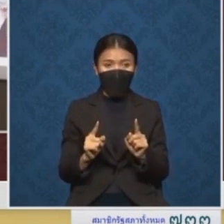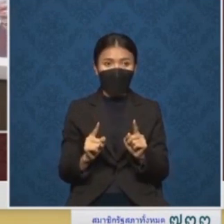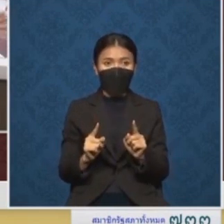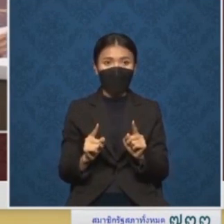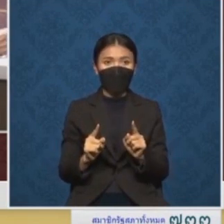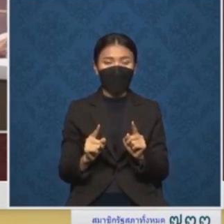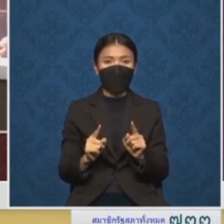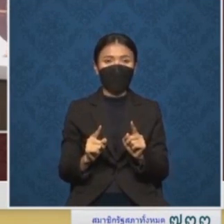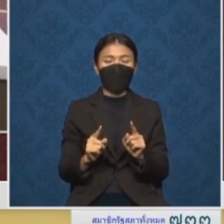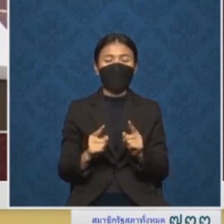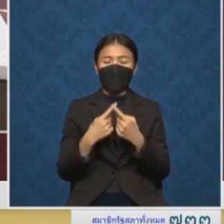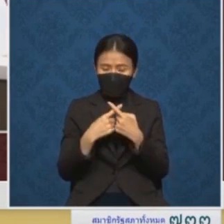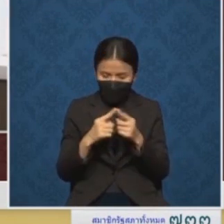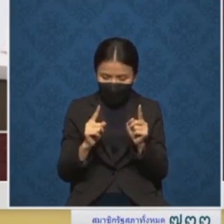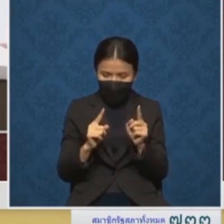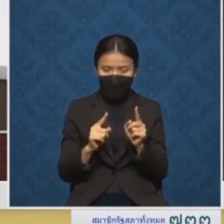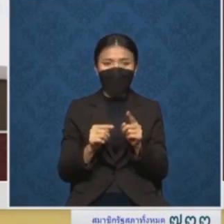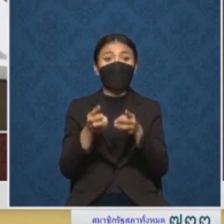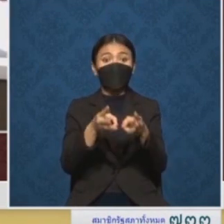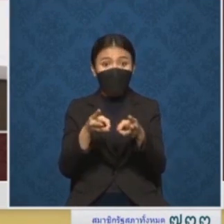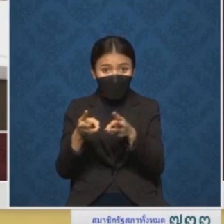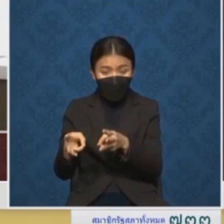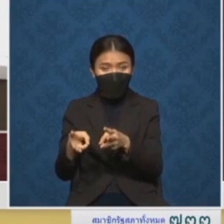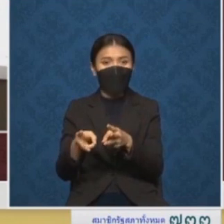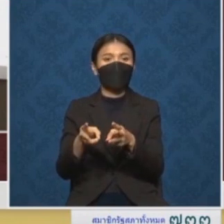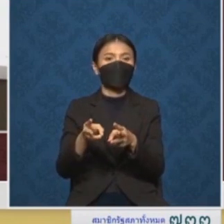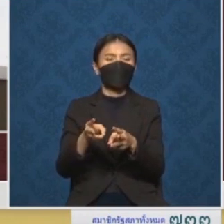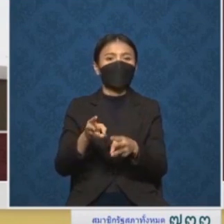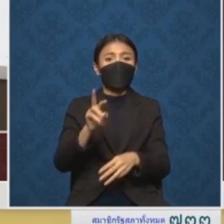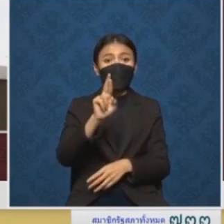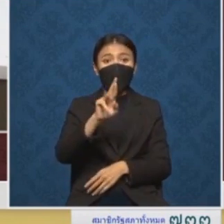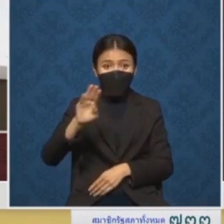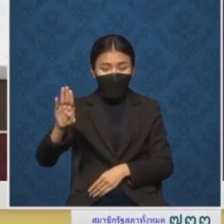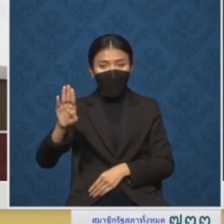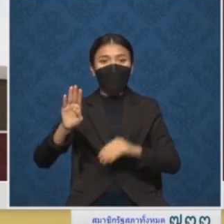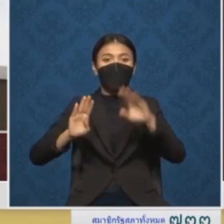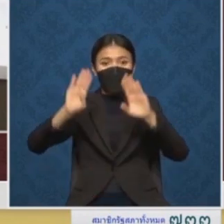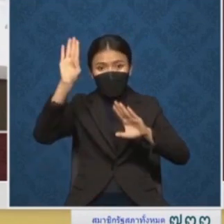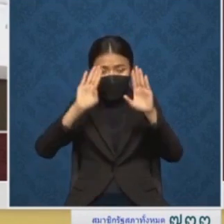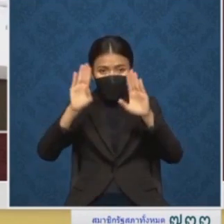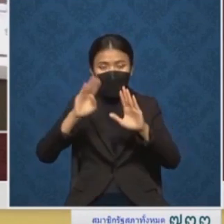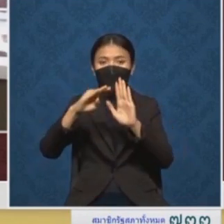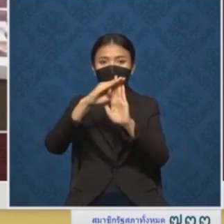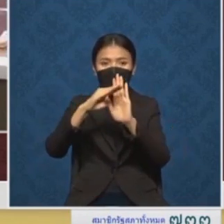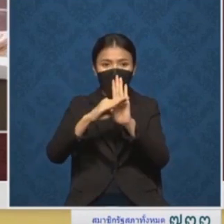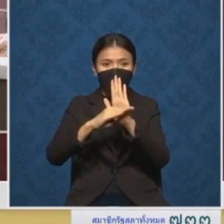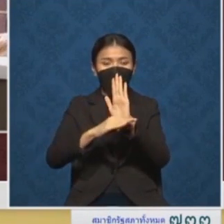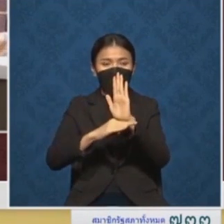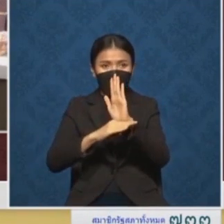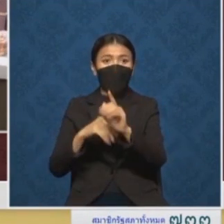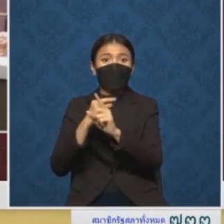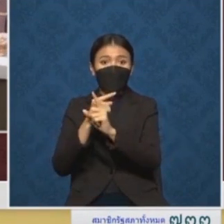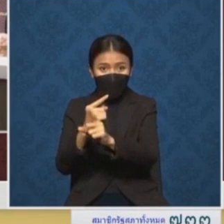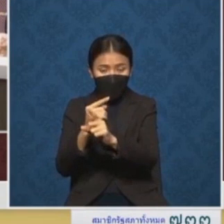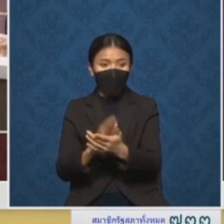หลักการที่ประชาธิปไตยที่วุฒิสมาชิกนั้นเป็นผู้ที่จะกันกรองกฎหม